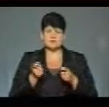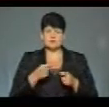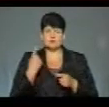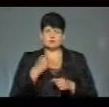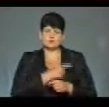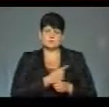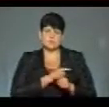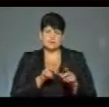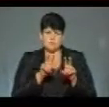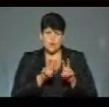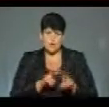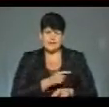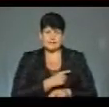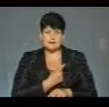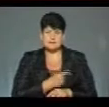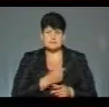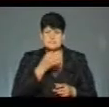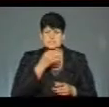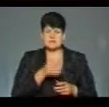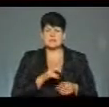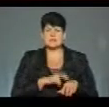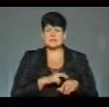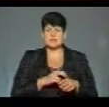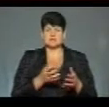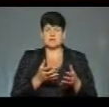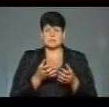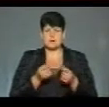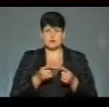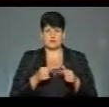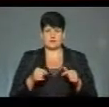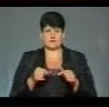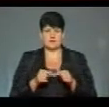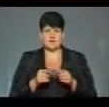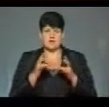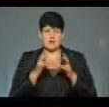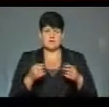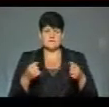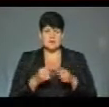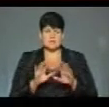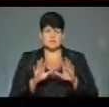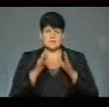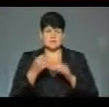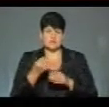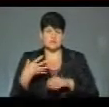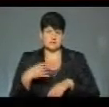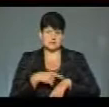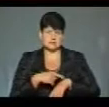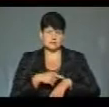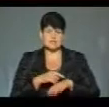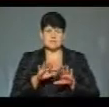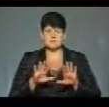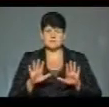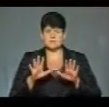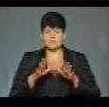її оглянули медики, повідомила лікар приймального відділення Оксана Прокопишин. Аварія сталася близько 15-ї години. На місці